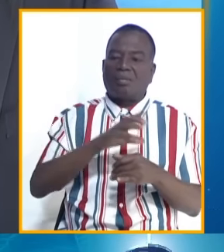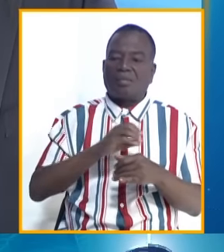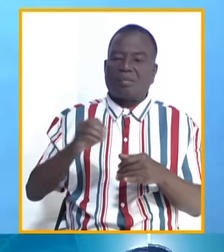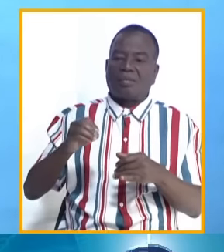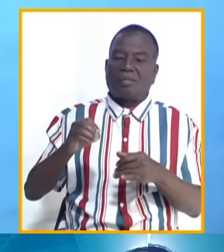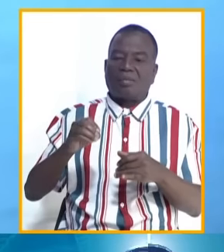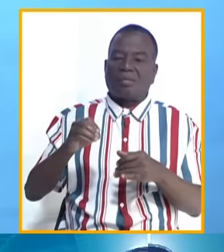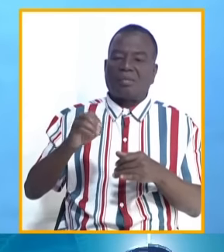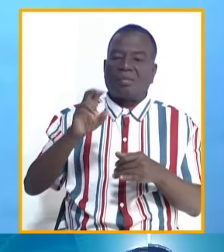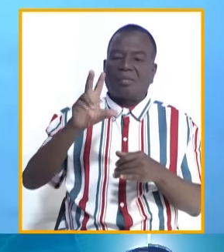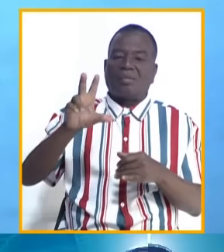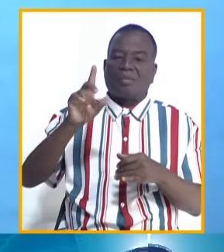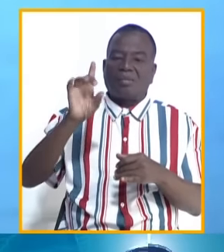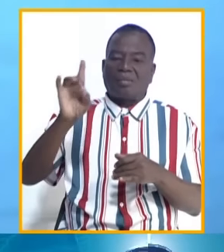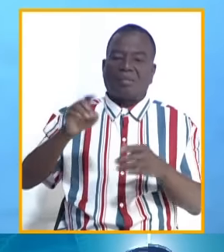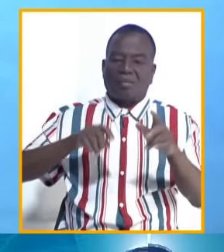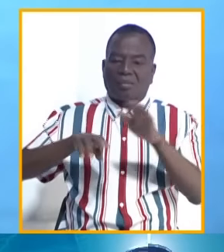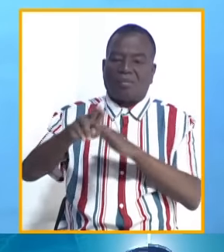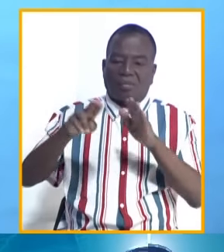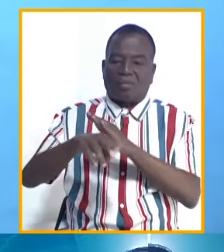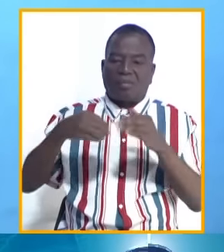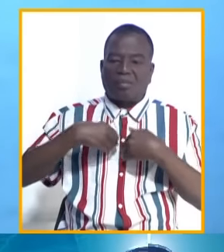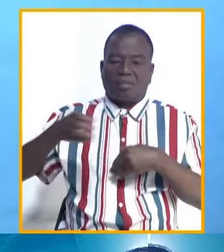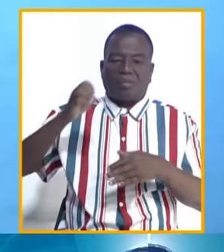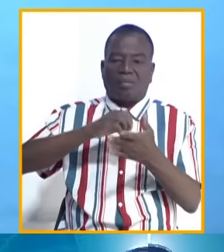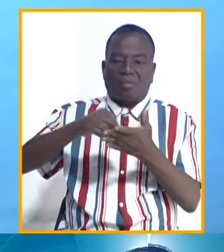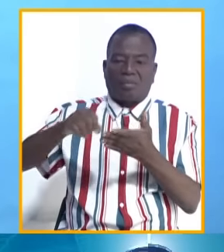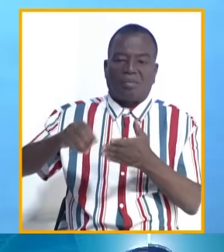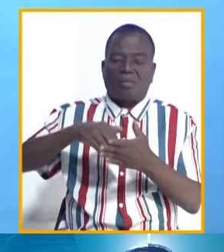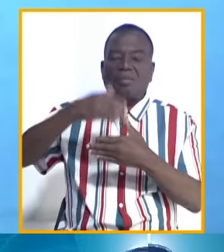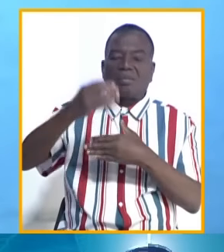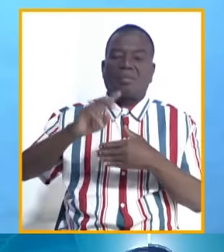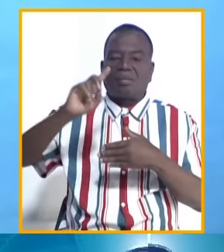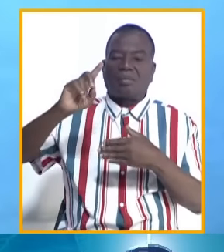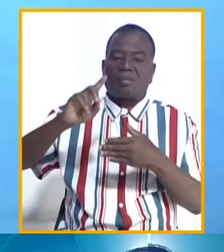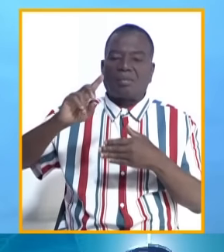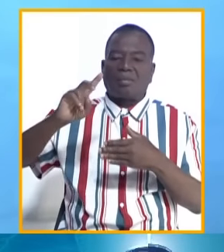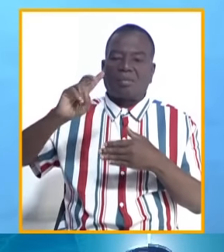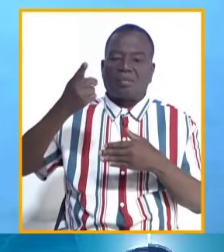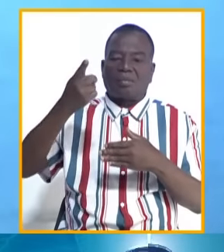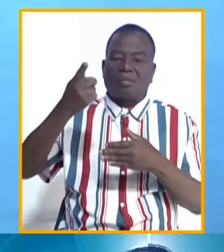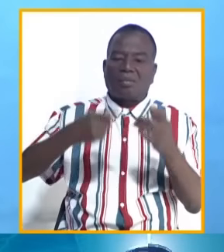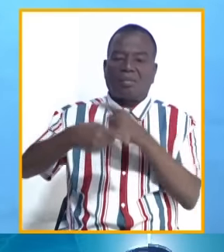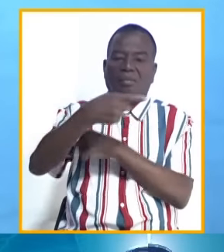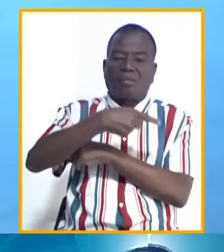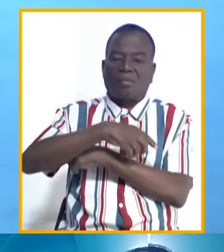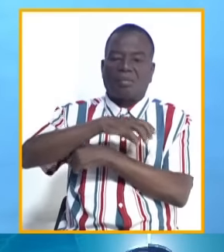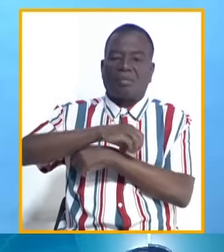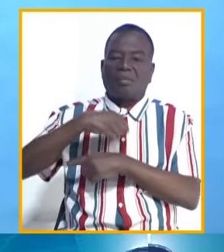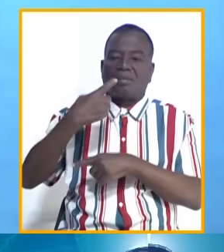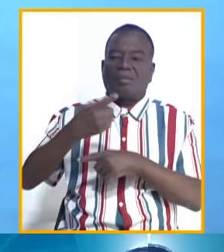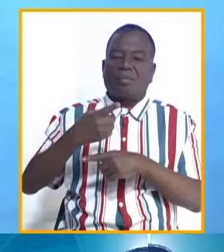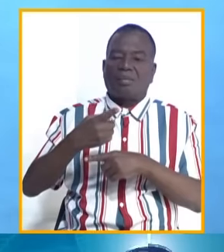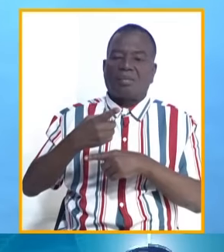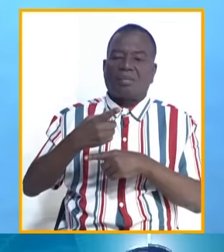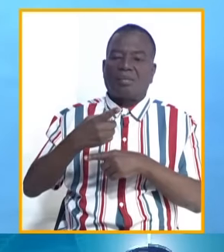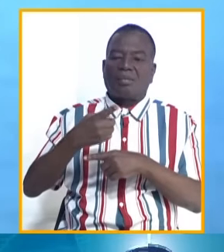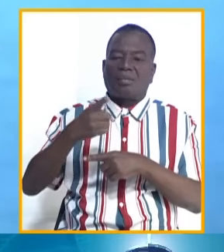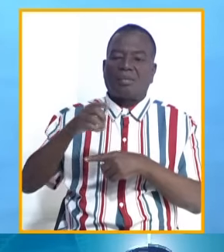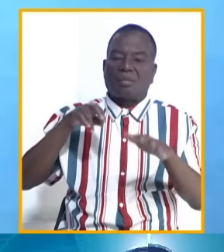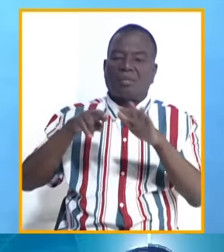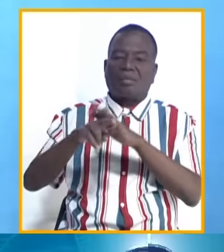aussi, San Pedro et la FAD sont les leaders hein, de cette Ligue 1. Oui, effectivement, Hamza Diaby, 38 buts ont été inscrits après les deux